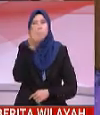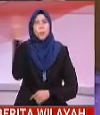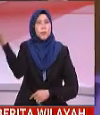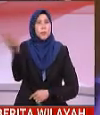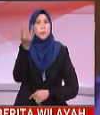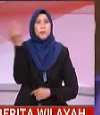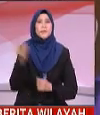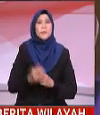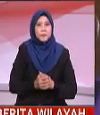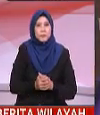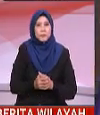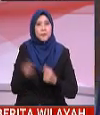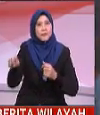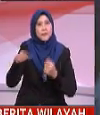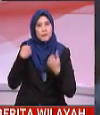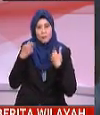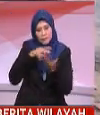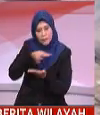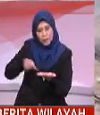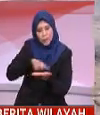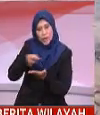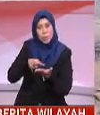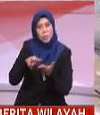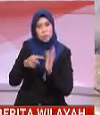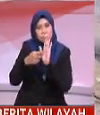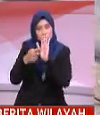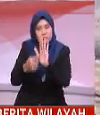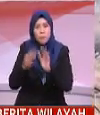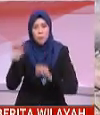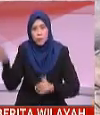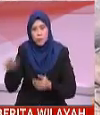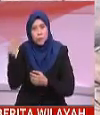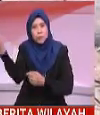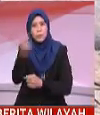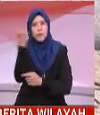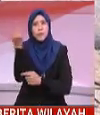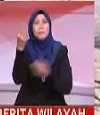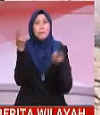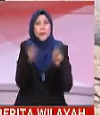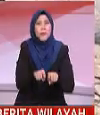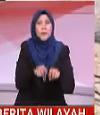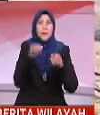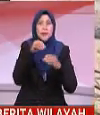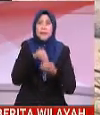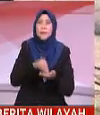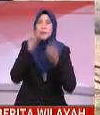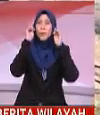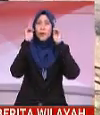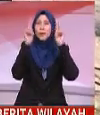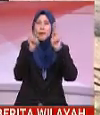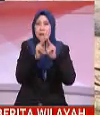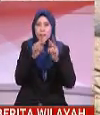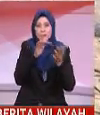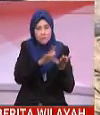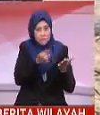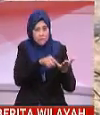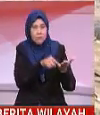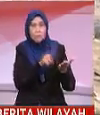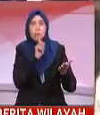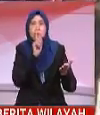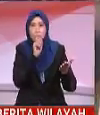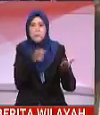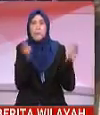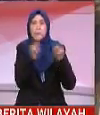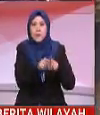Beliau turut mengulas rakaman video angin puting beliung yang berlaku di Gebeng, Kuantan yang tular di laman sosial tersebut adalah